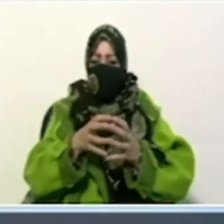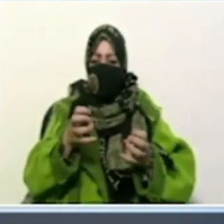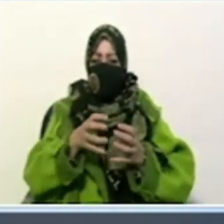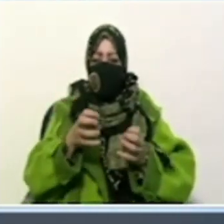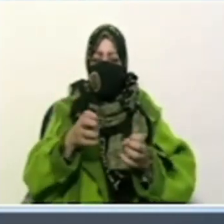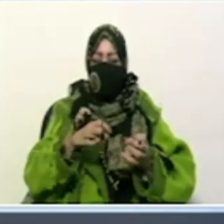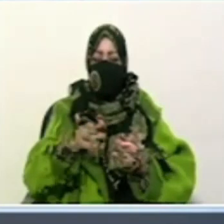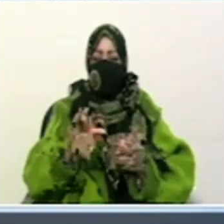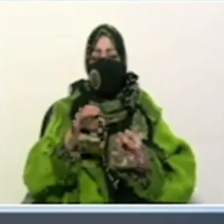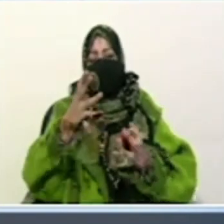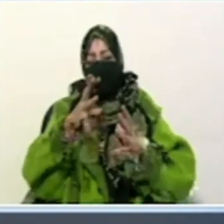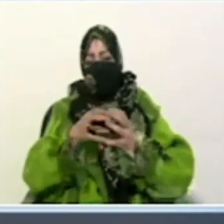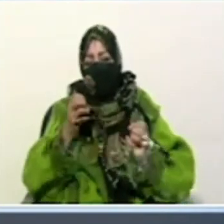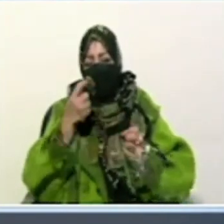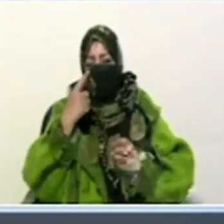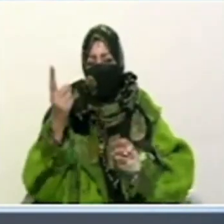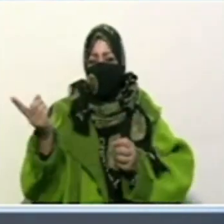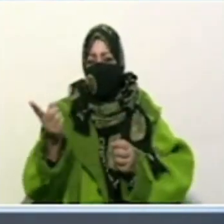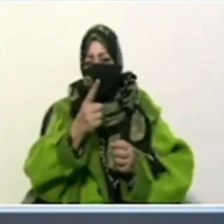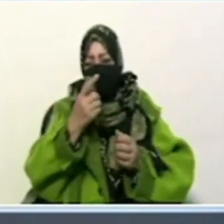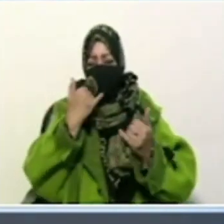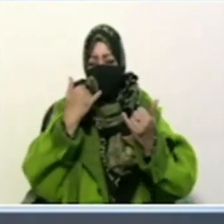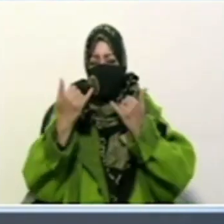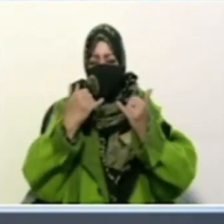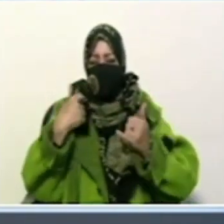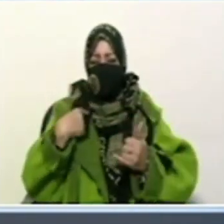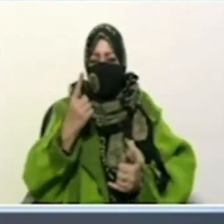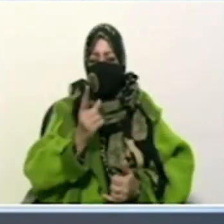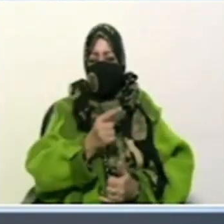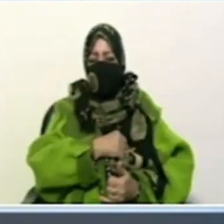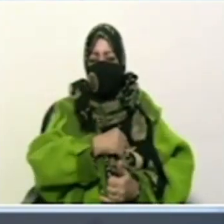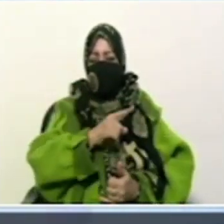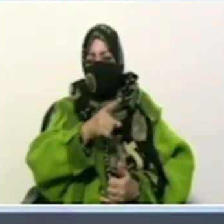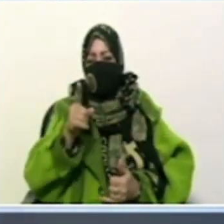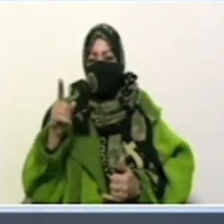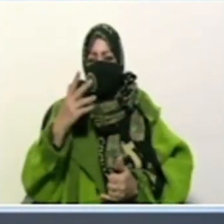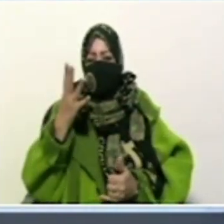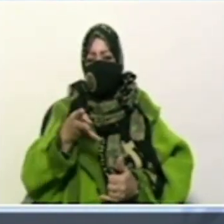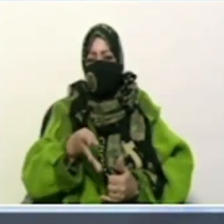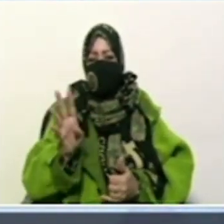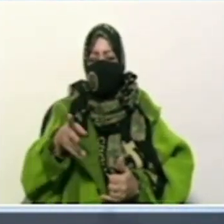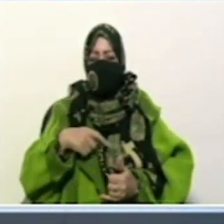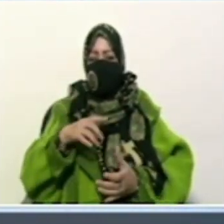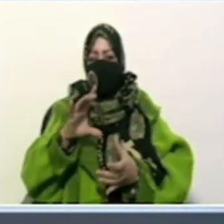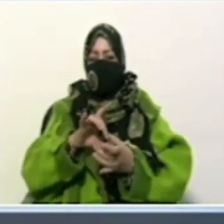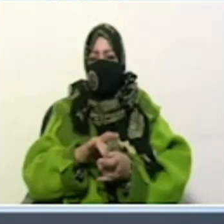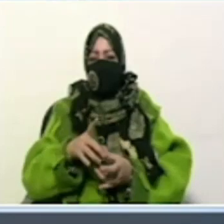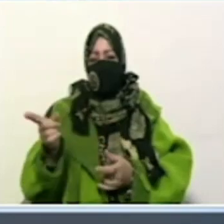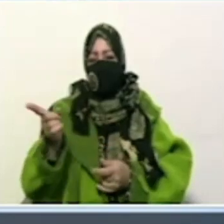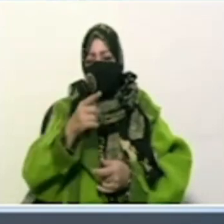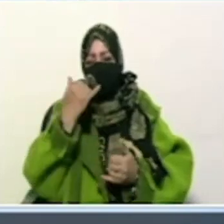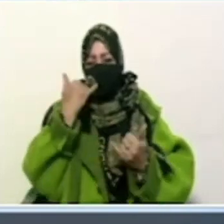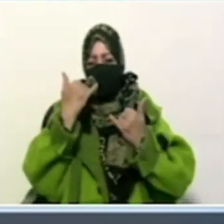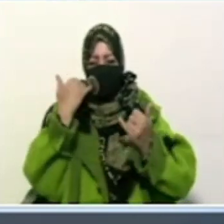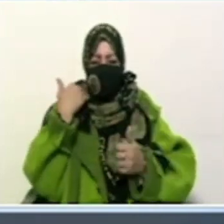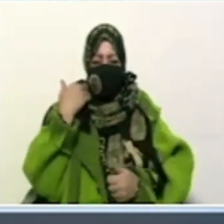برقم دار الإفتاء المجاني 1413 ليجيبك عنها المشايخ بإذن